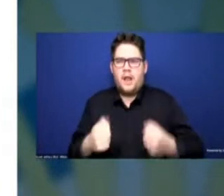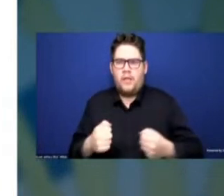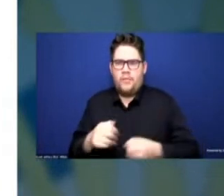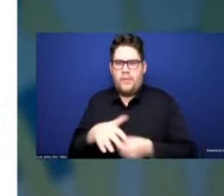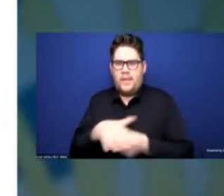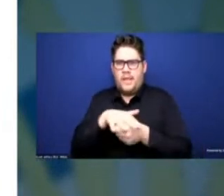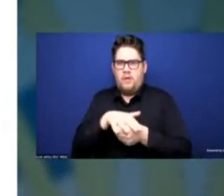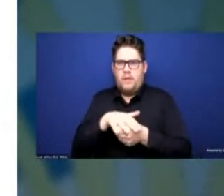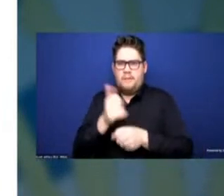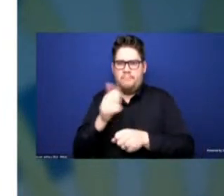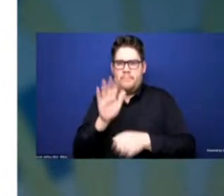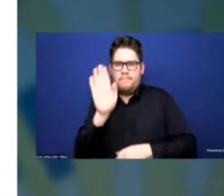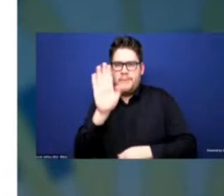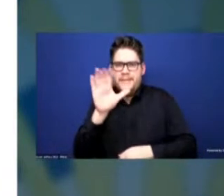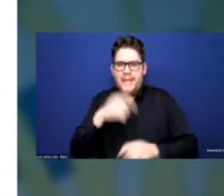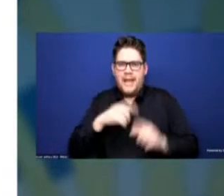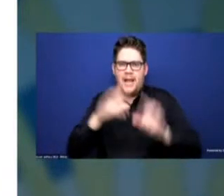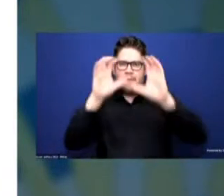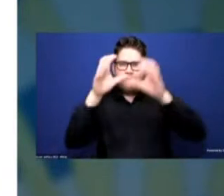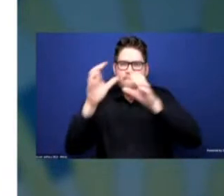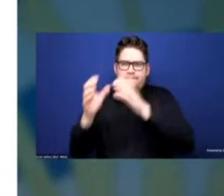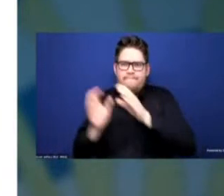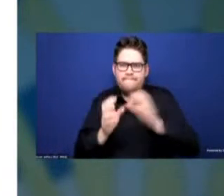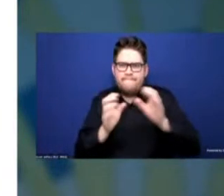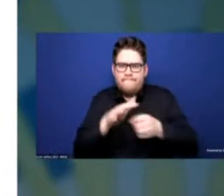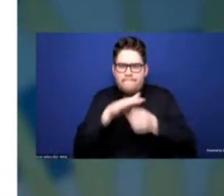这个可以看得出那个